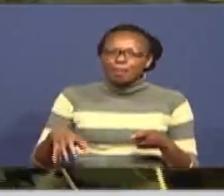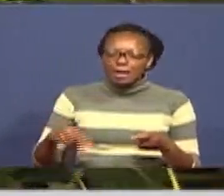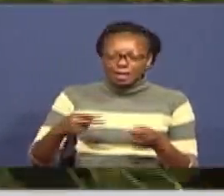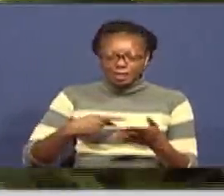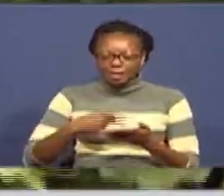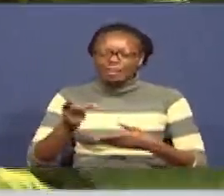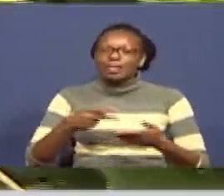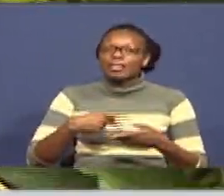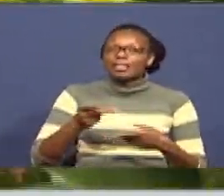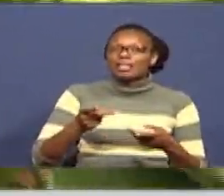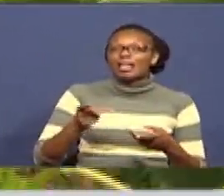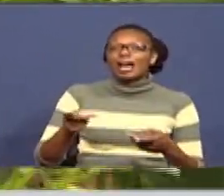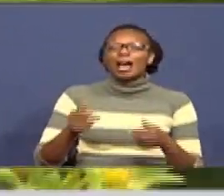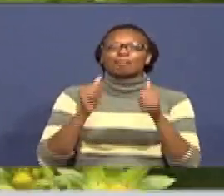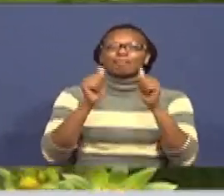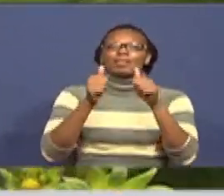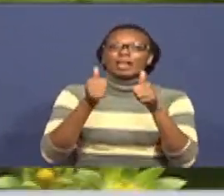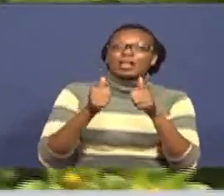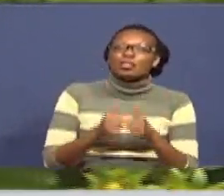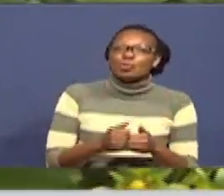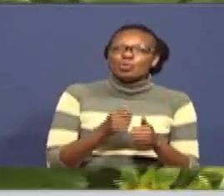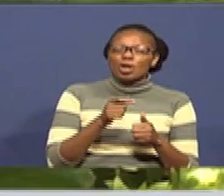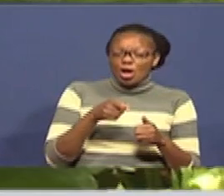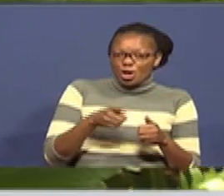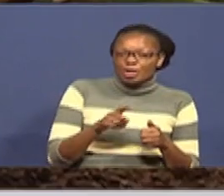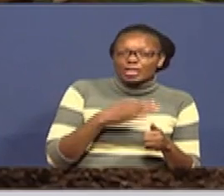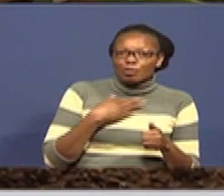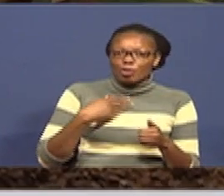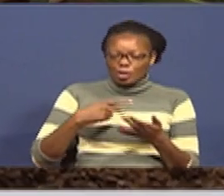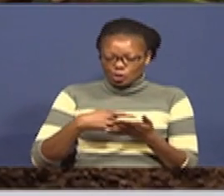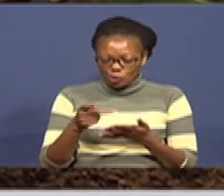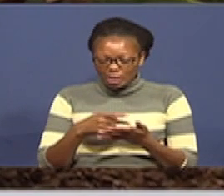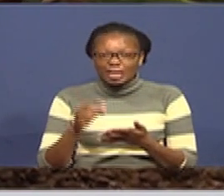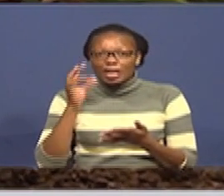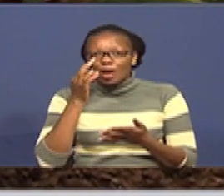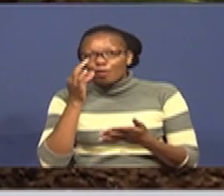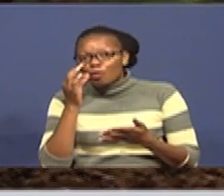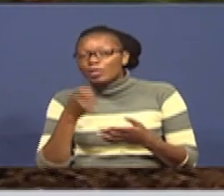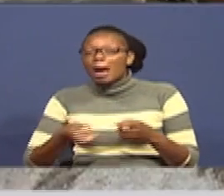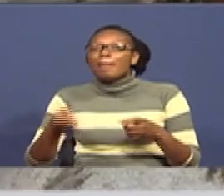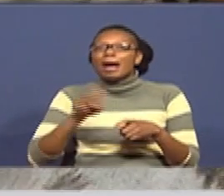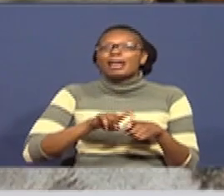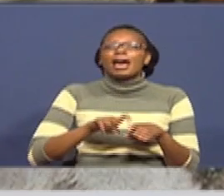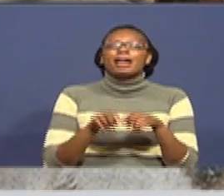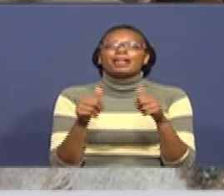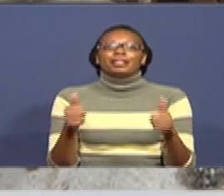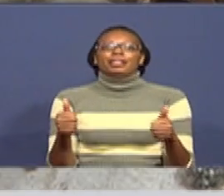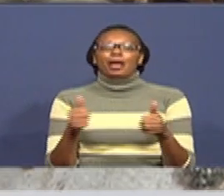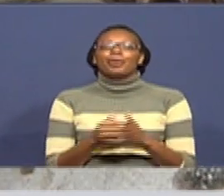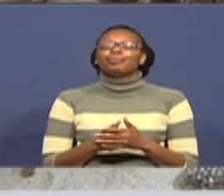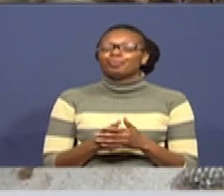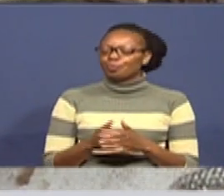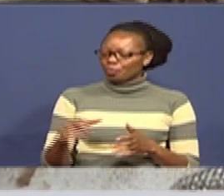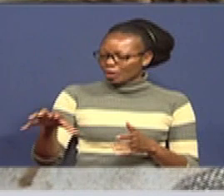lakini hivi sasa soko liko la strawberries na bei pia ni nzuri, iwe unauza tunda lenyewe ama kuongeza